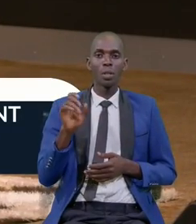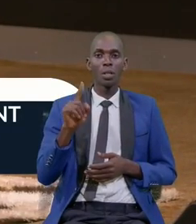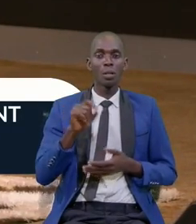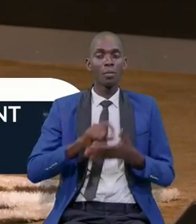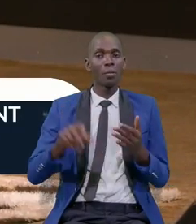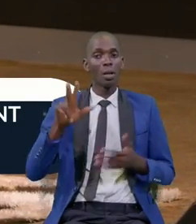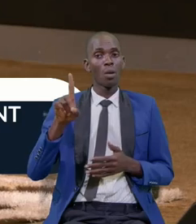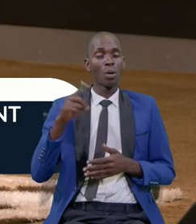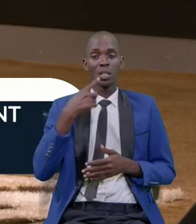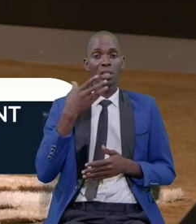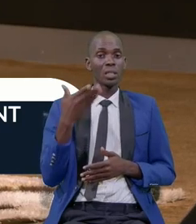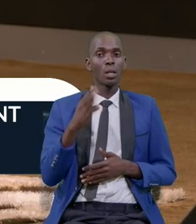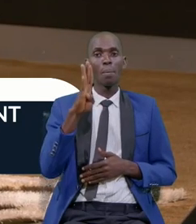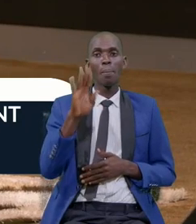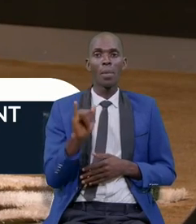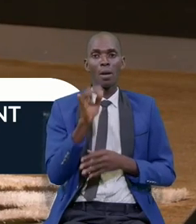31.